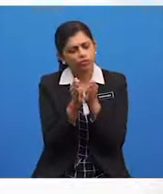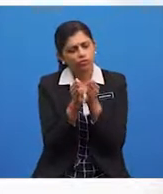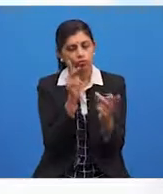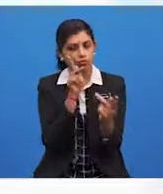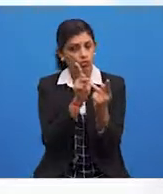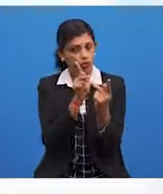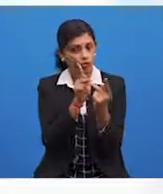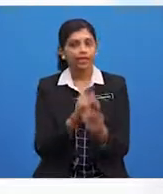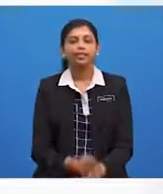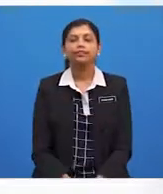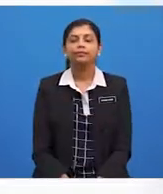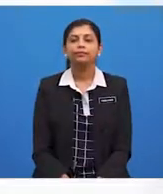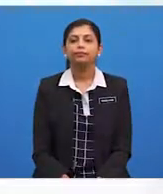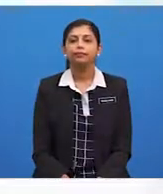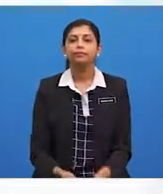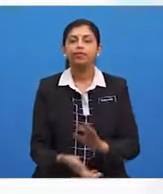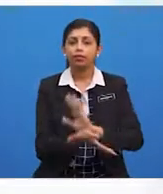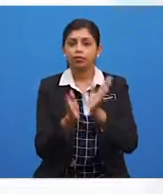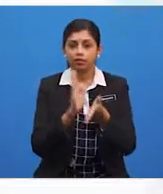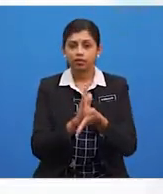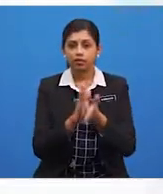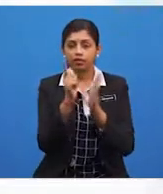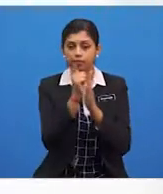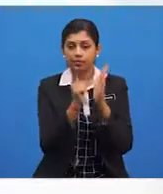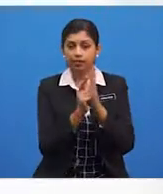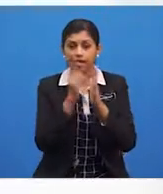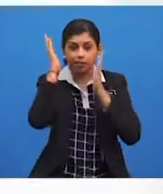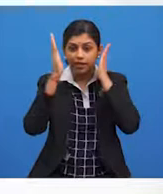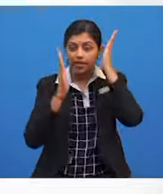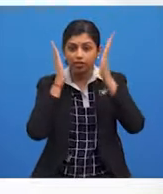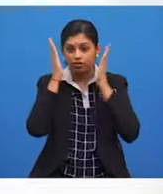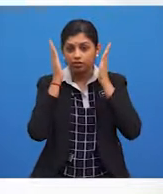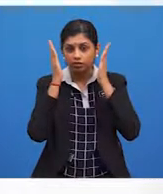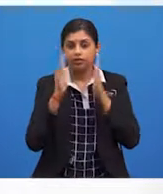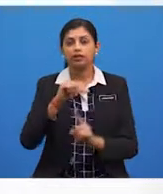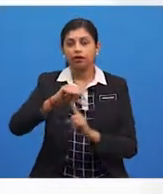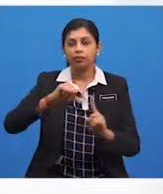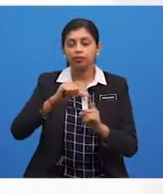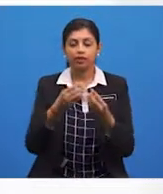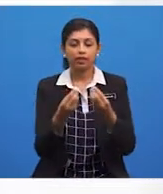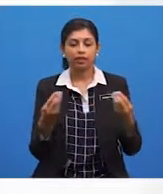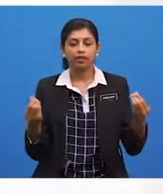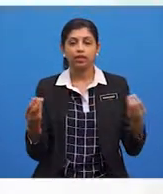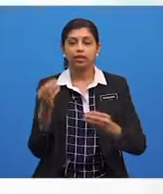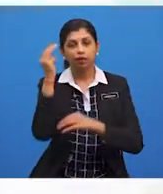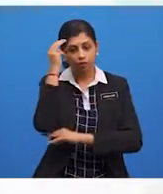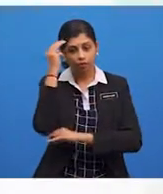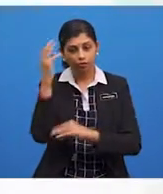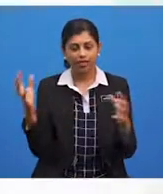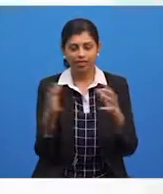menyesuaikannya menjadi Perlembagaan Malaysia apabila Tanah Melayu bergabung dengan